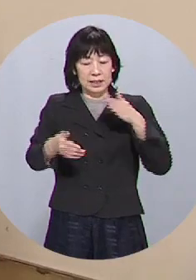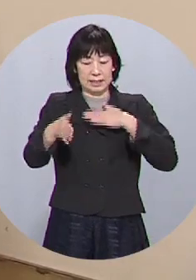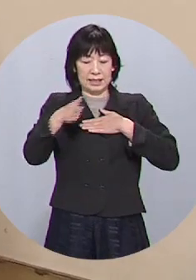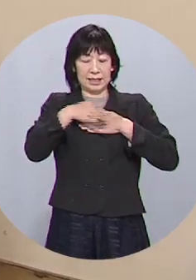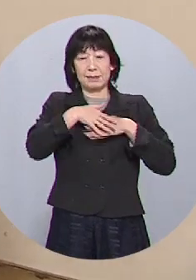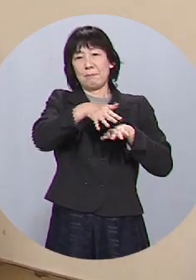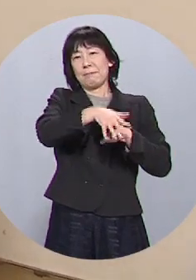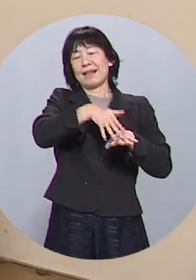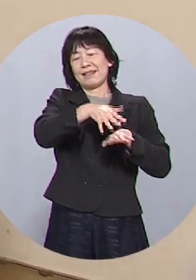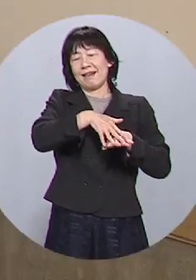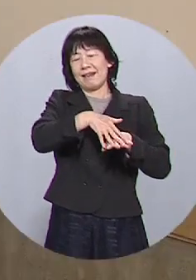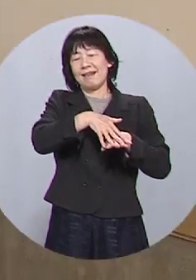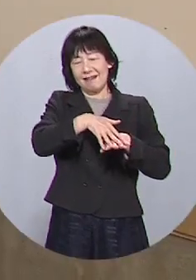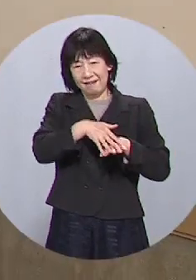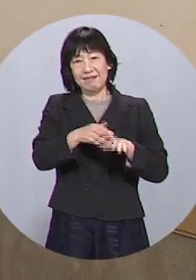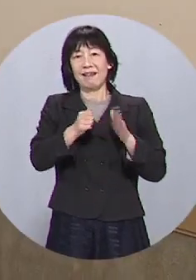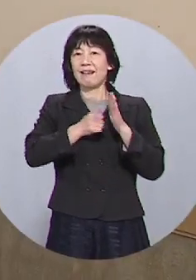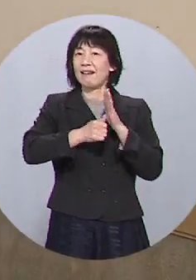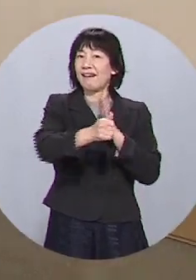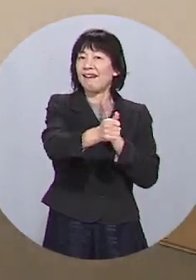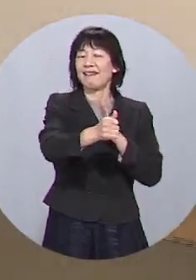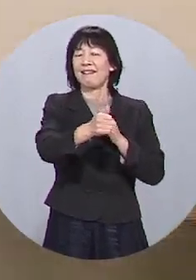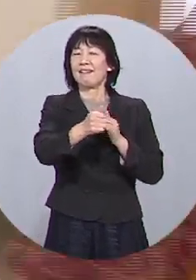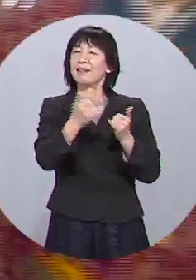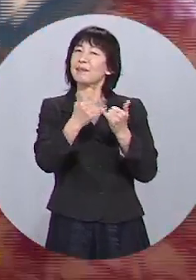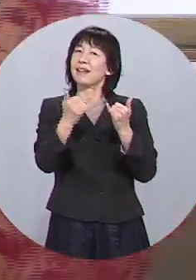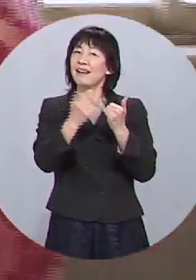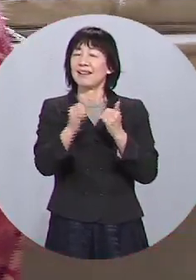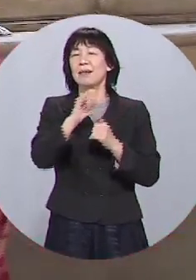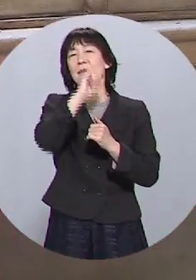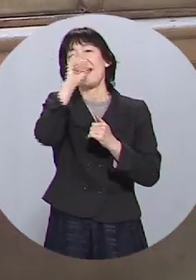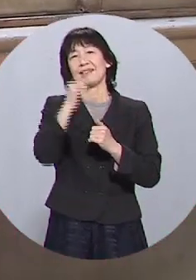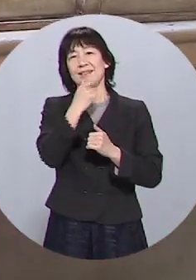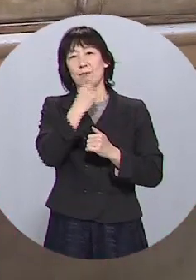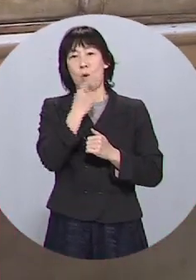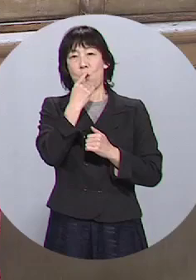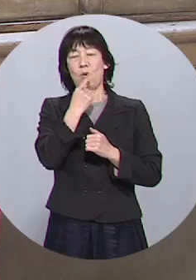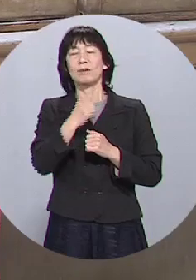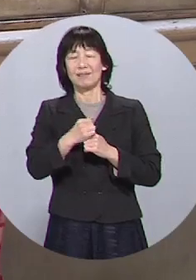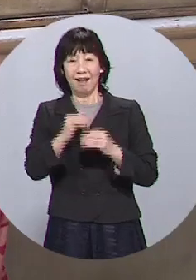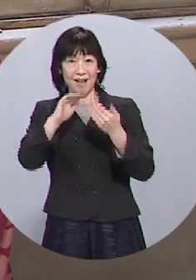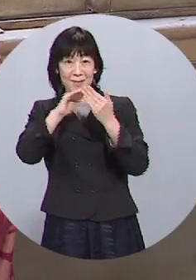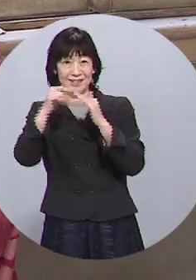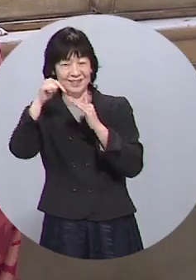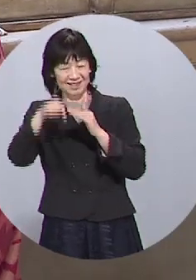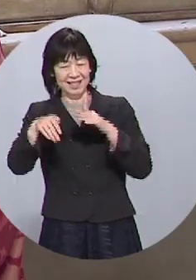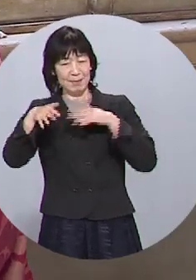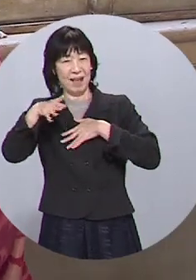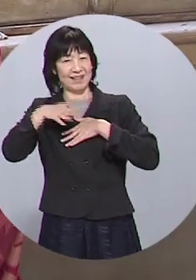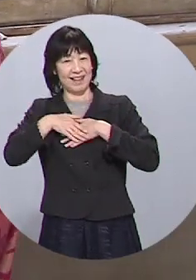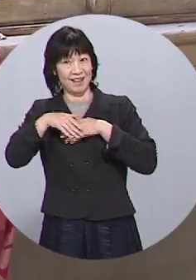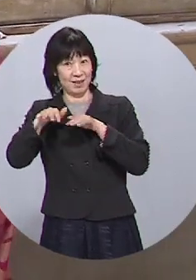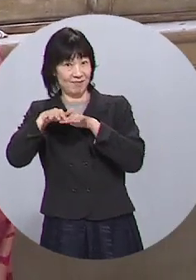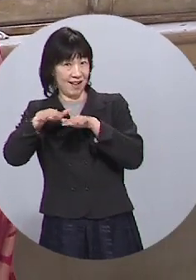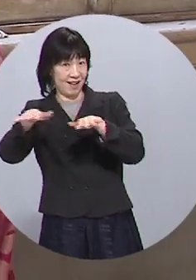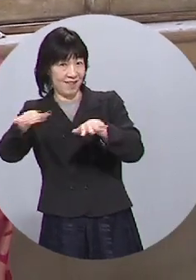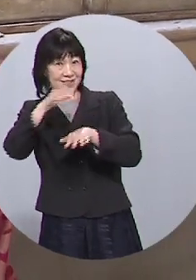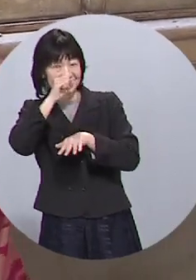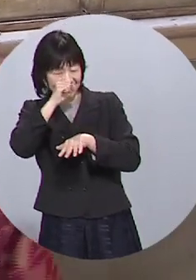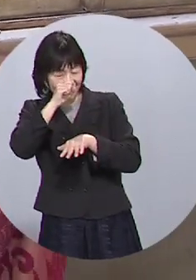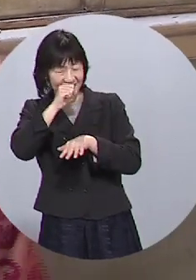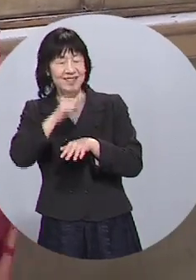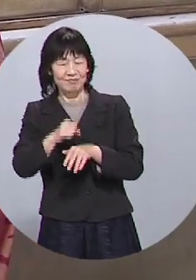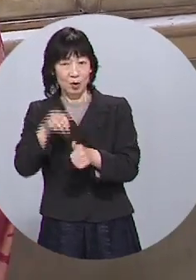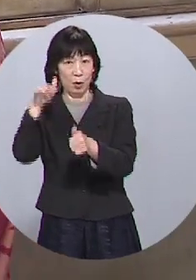来てくれたらなって思います。 本当街中にね銘仙来た人が増えるといいですね。 お願いします。佐伯さんも銘仙のファンにな